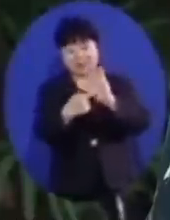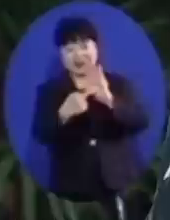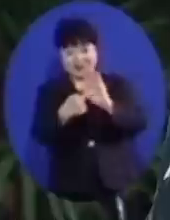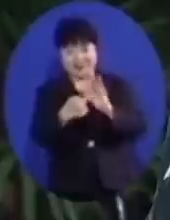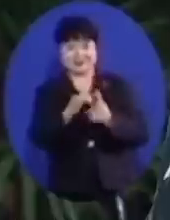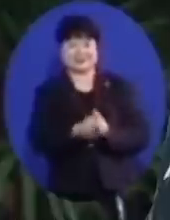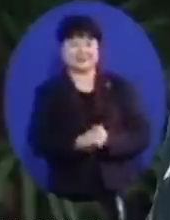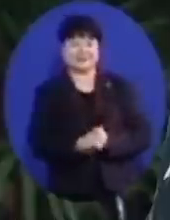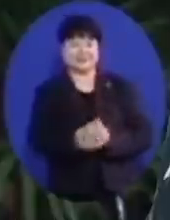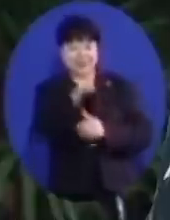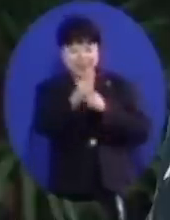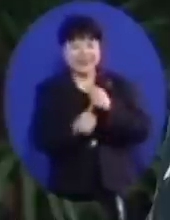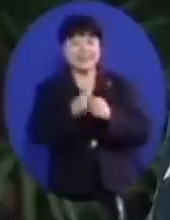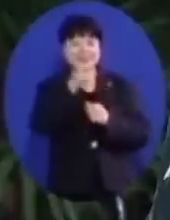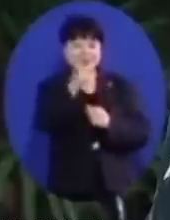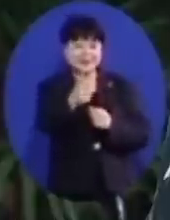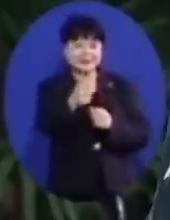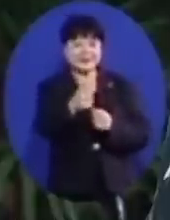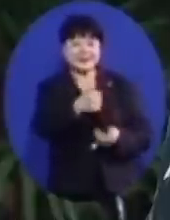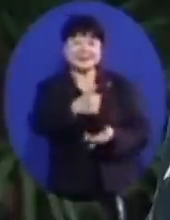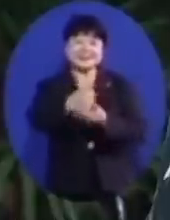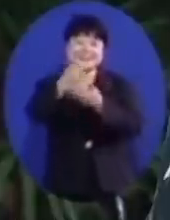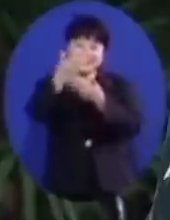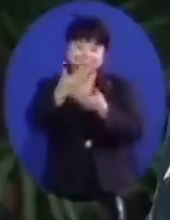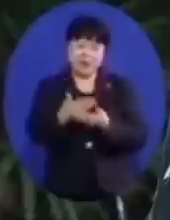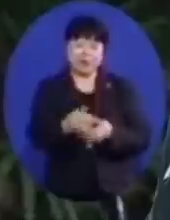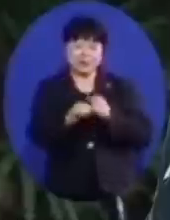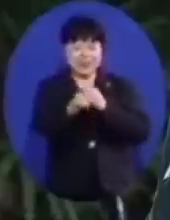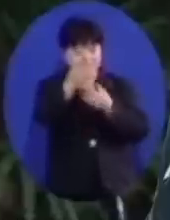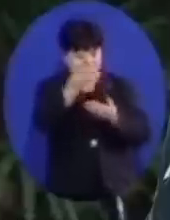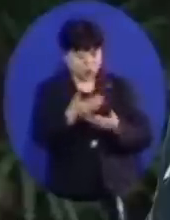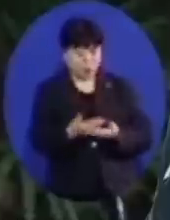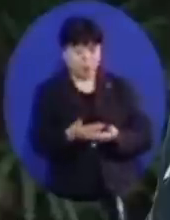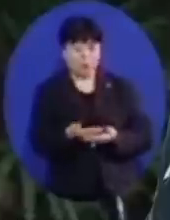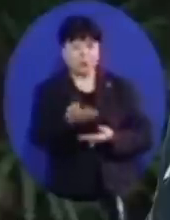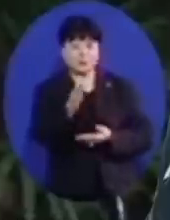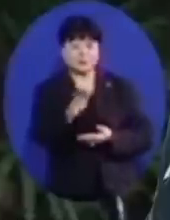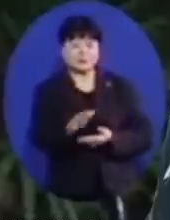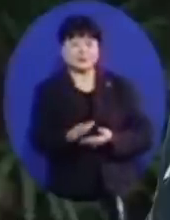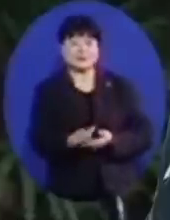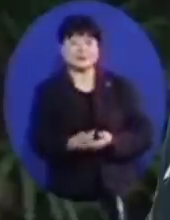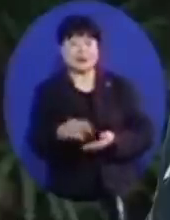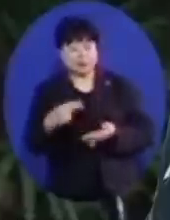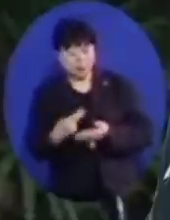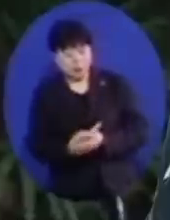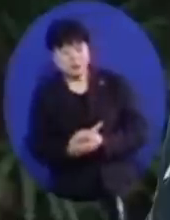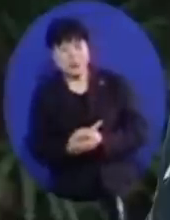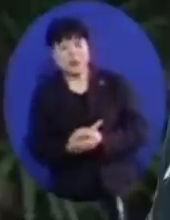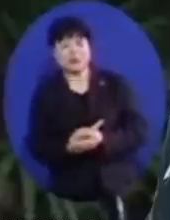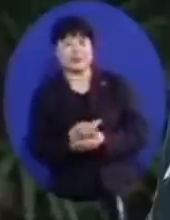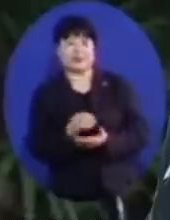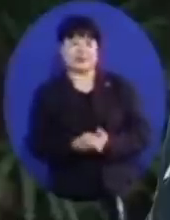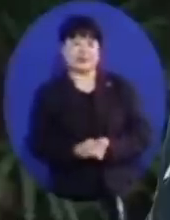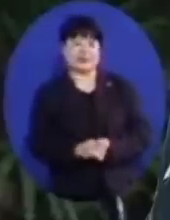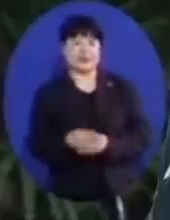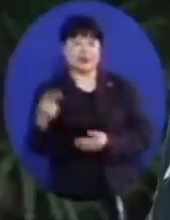하나님을 칭찬을 받고 상급을 받을 것이요 자꾸 넘어지면